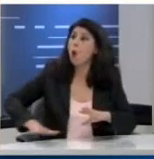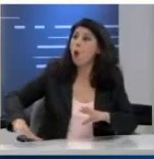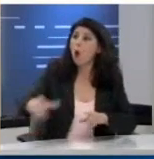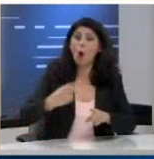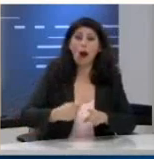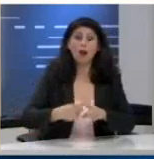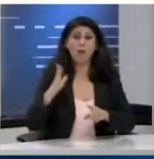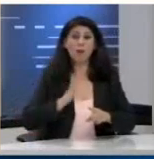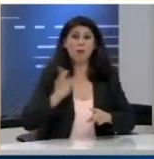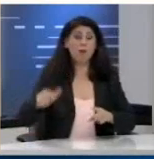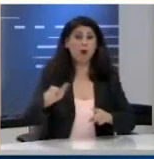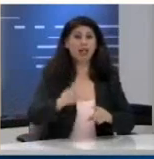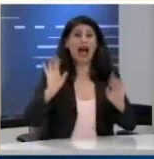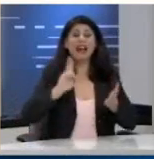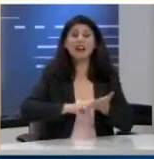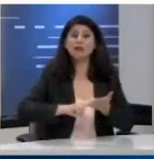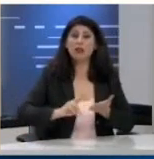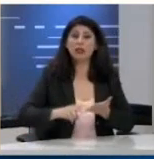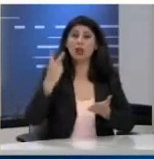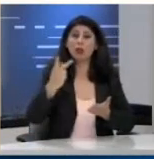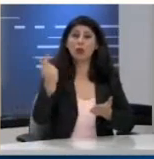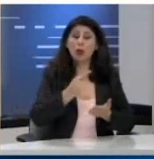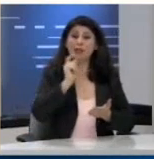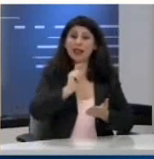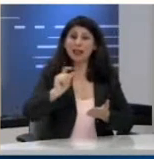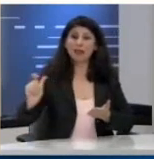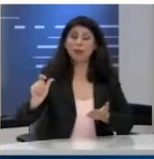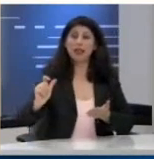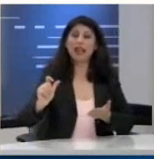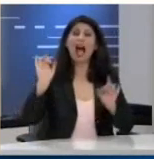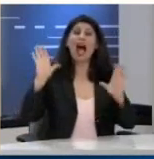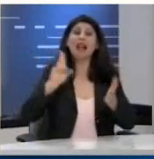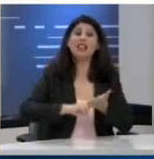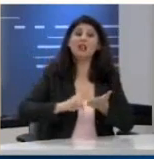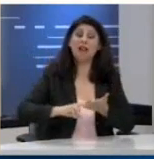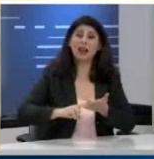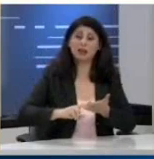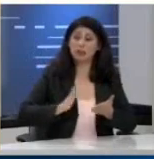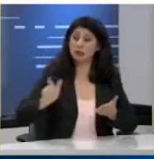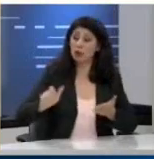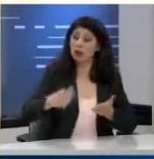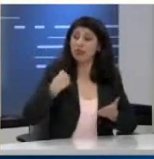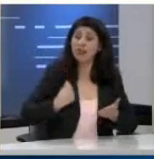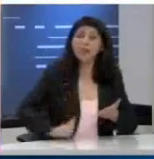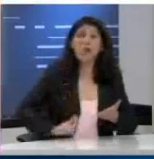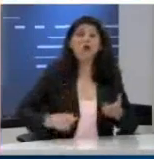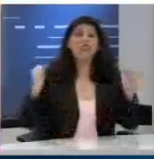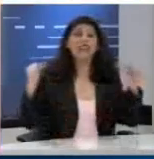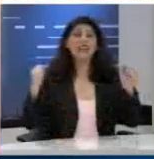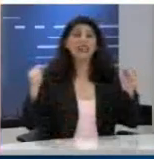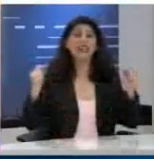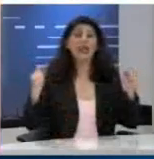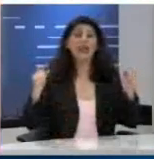πολιτών και των ανασφάλιστων συμπολιτών μας, 2,5 εκατομμύρια ανασφάλιστες συμπολίτες μας, στη δημόσια υγεία και στο ιερό δικαίωμα